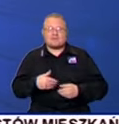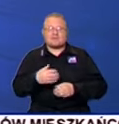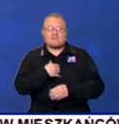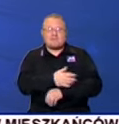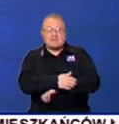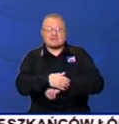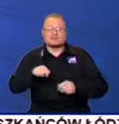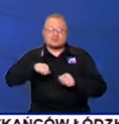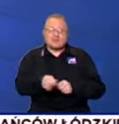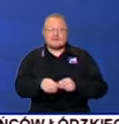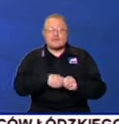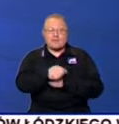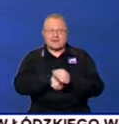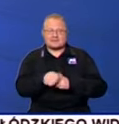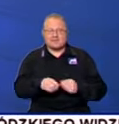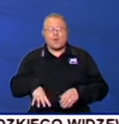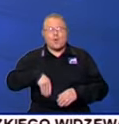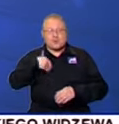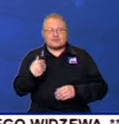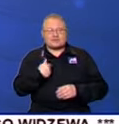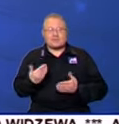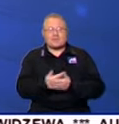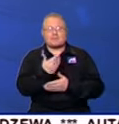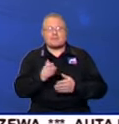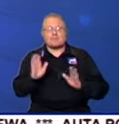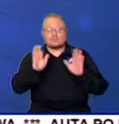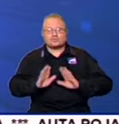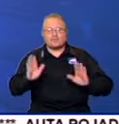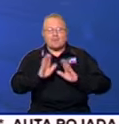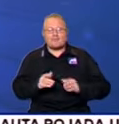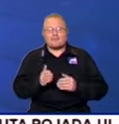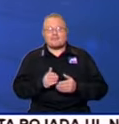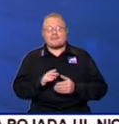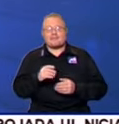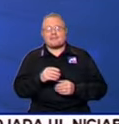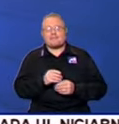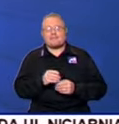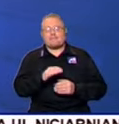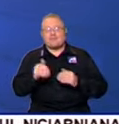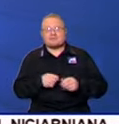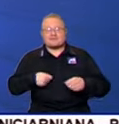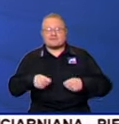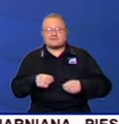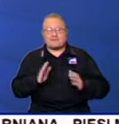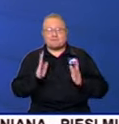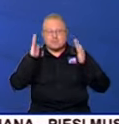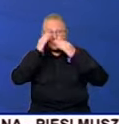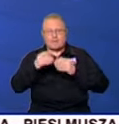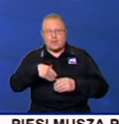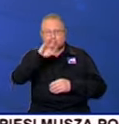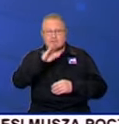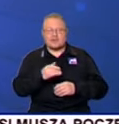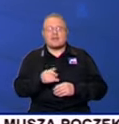Uroczystości upamiętniające małych więźniów obozu rozpoczęły się mszą pod przewodnictwem metropolity łódzkiego arcybiskupa Marka Jędraszewskiego, który